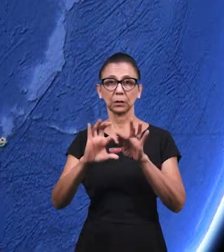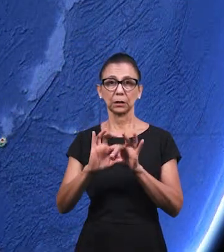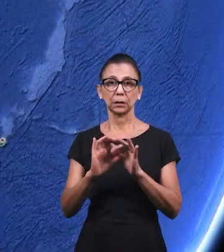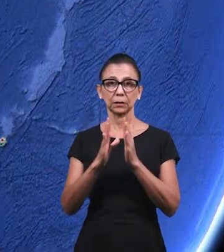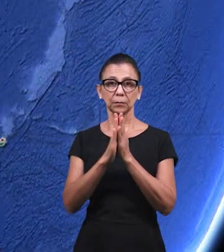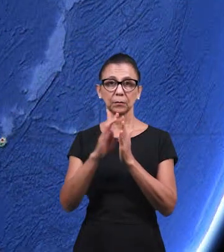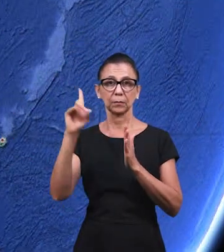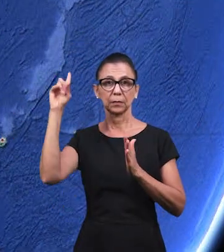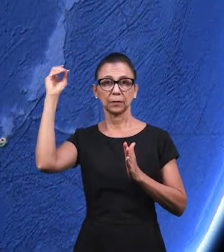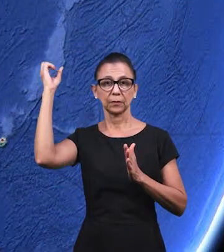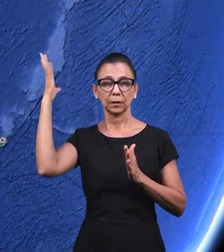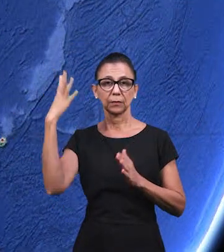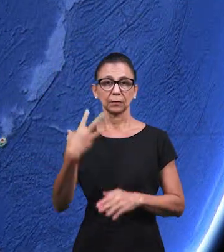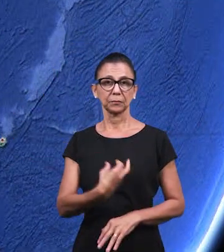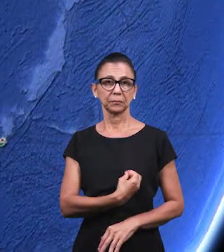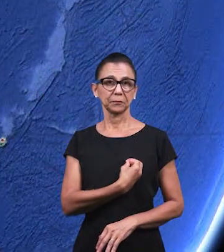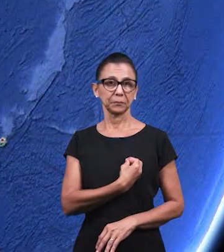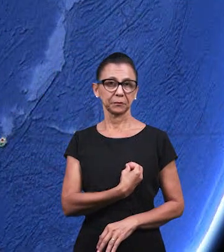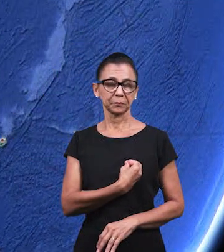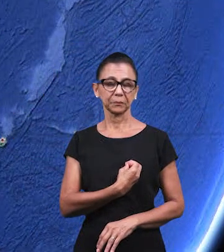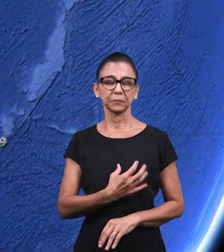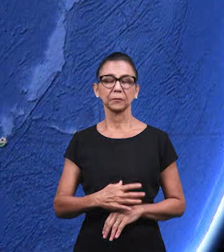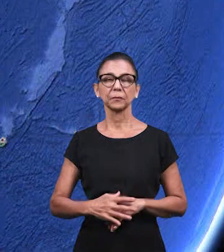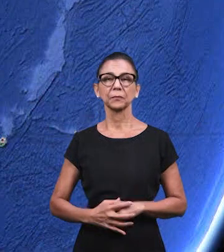et unis par la parole vivante.